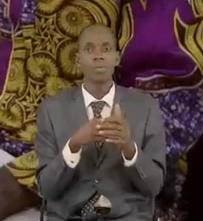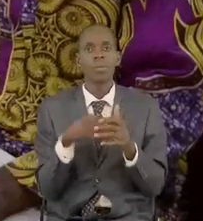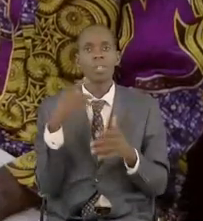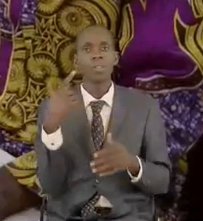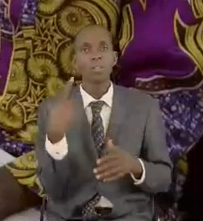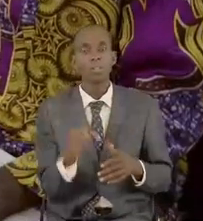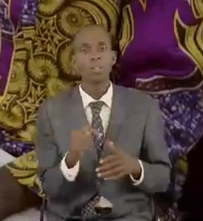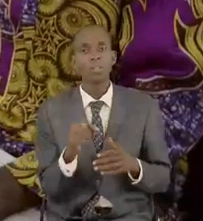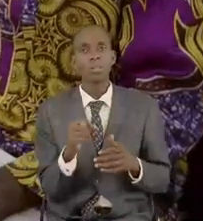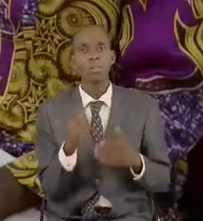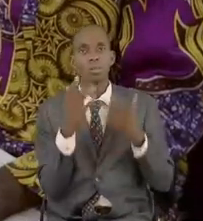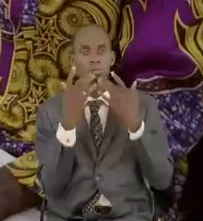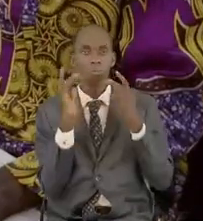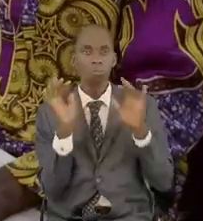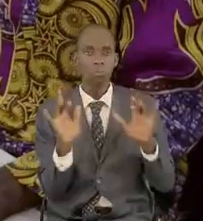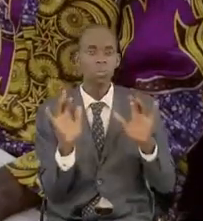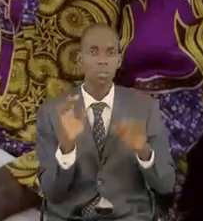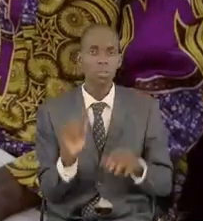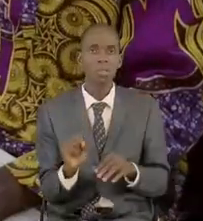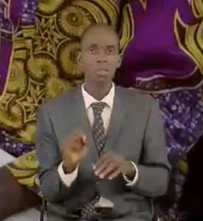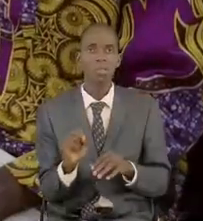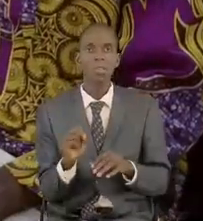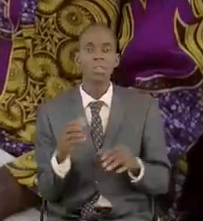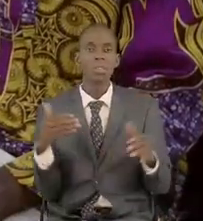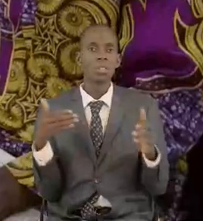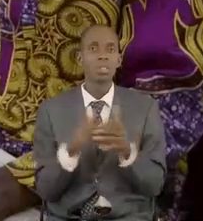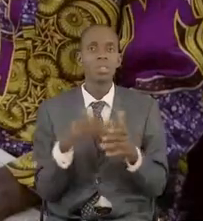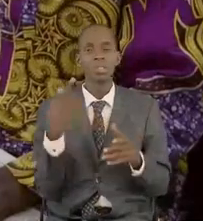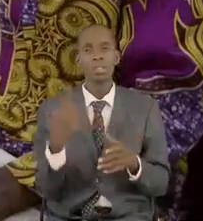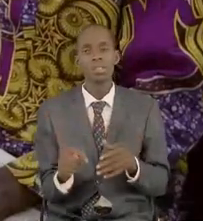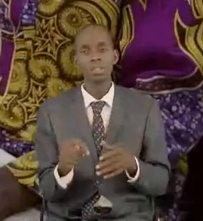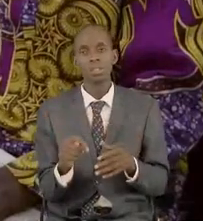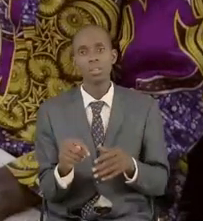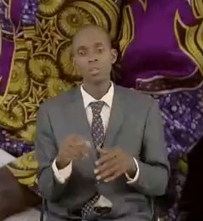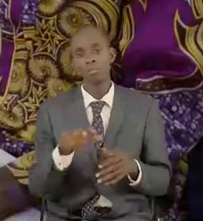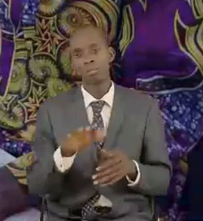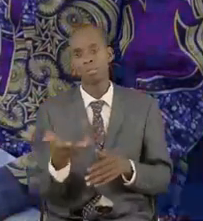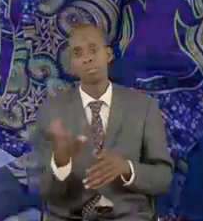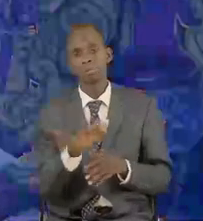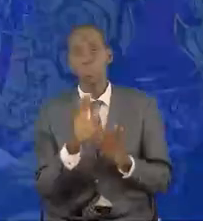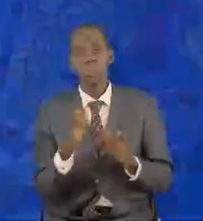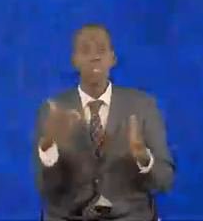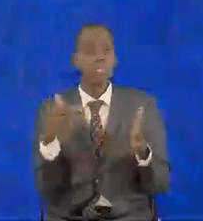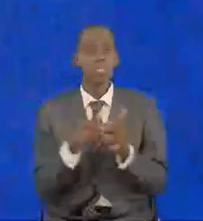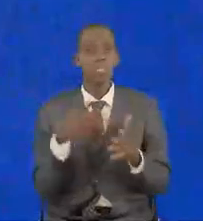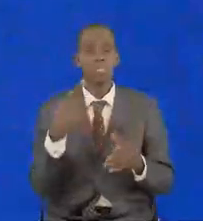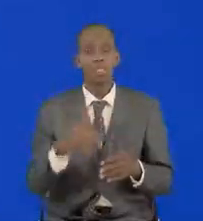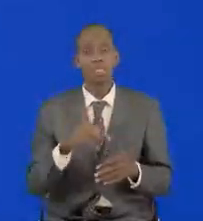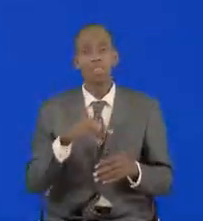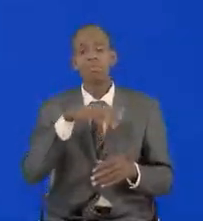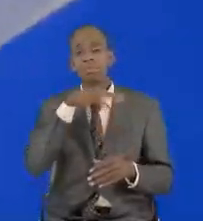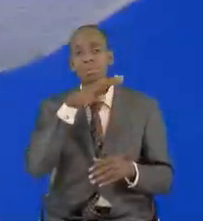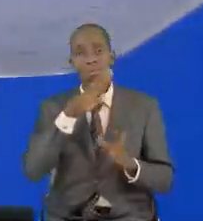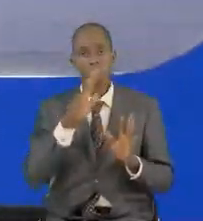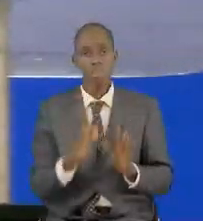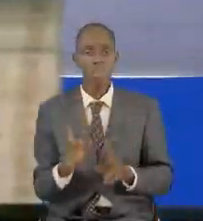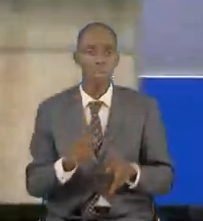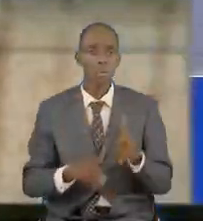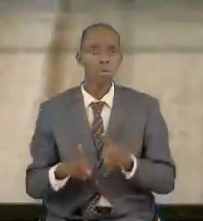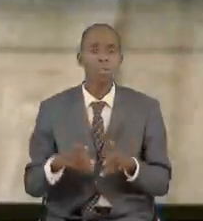contre les usulpteurs contre ceux qui peuvent être l'Évangile contre les corps